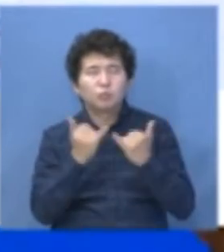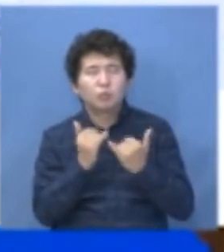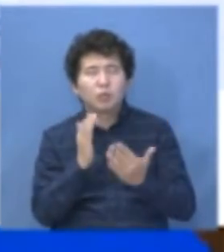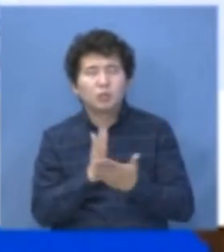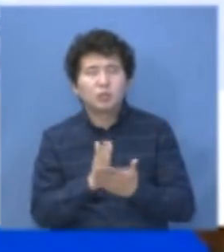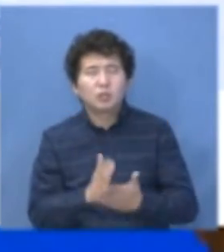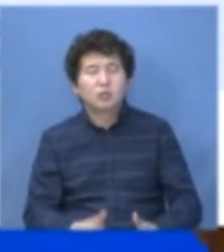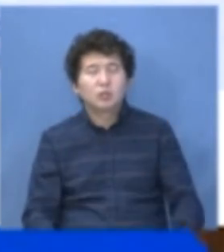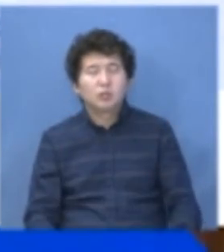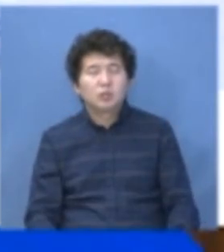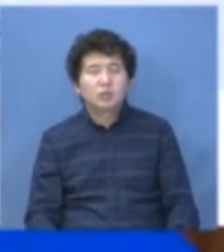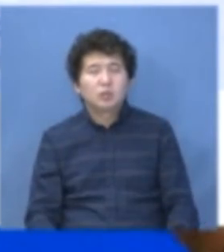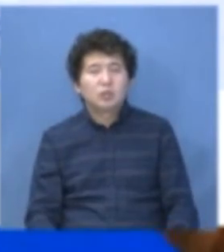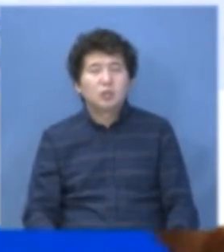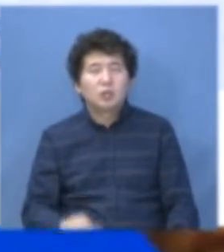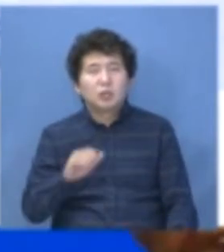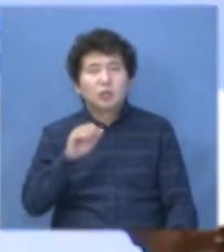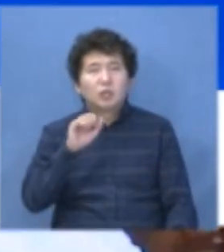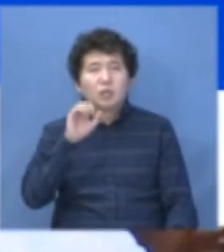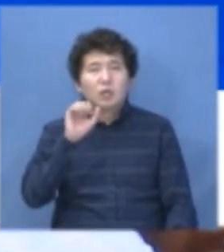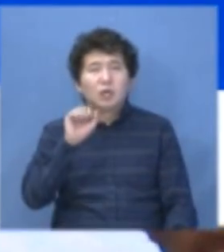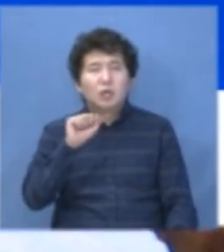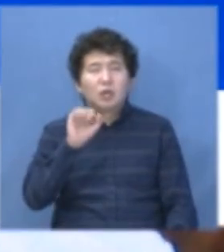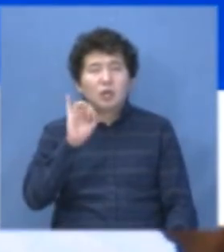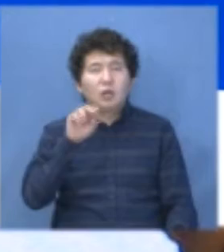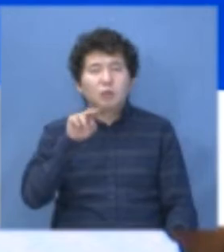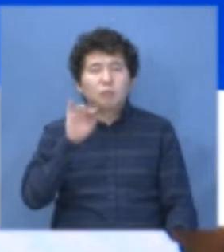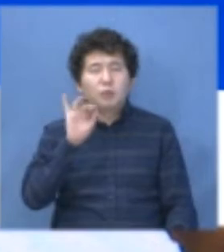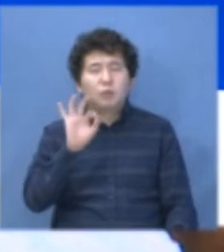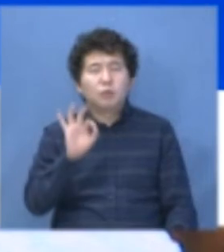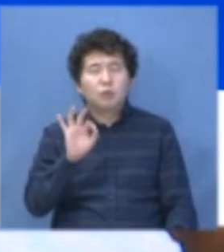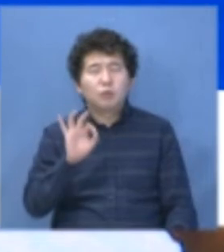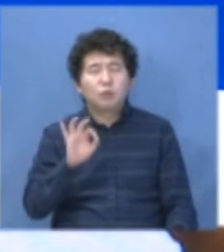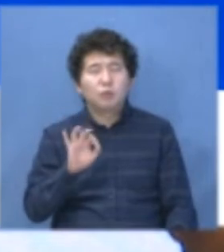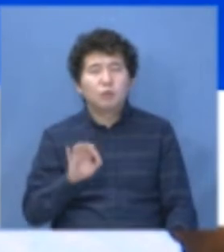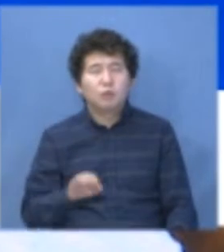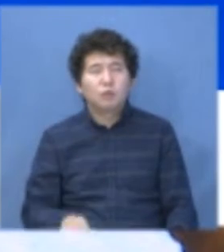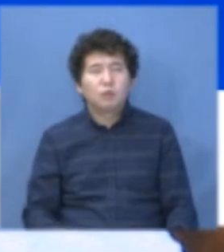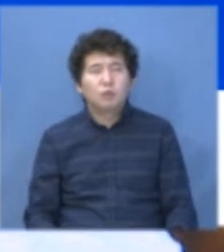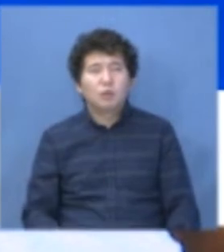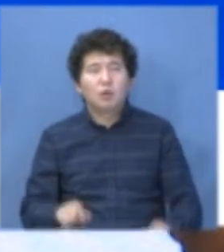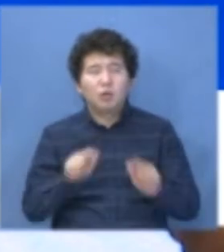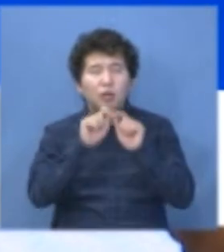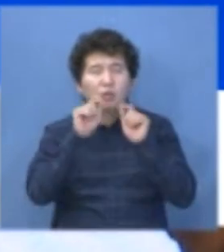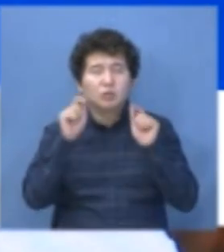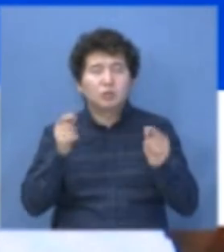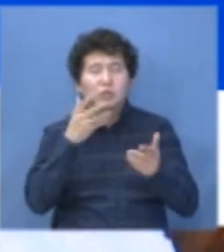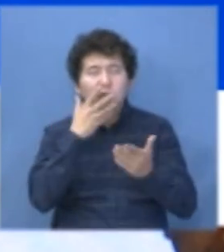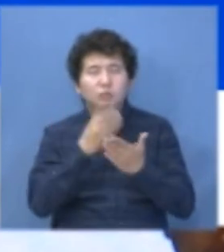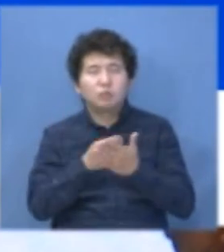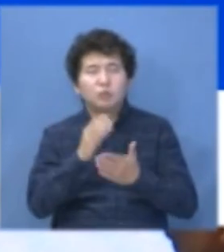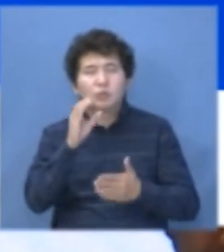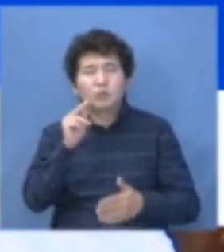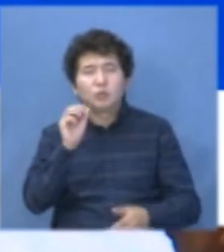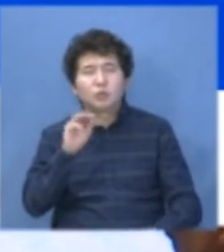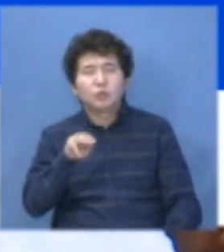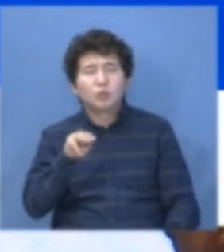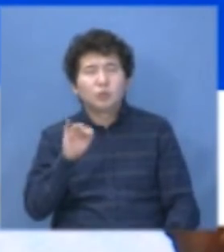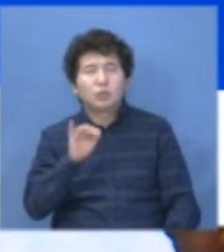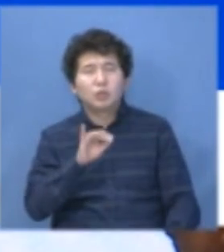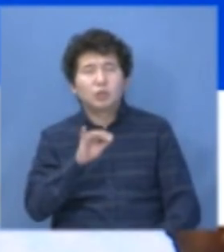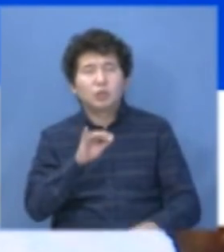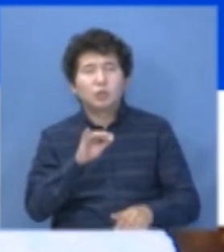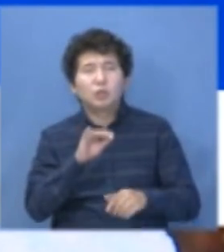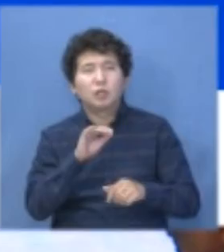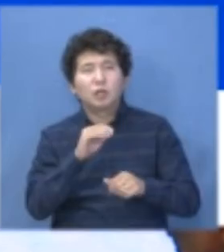Біздің халықтық IPO бағдарламасына қатысатынымызды көбі білмейді. Тұрғындарға жеке шоттарын ашып, оны жүргізу бойынша көмектесеміз.